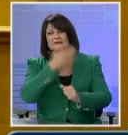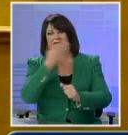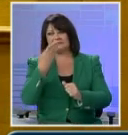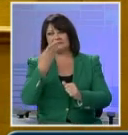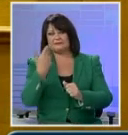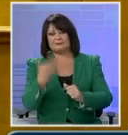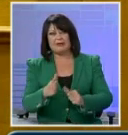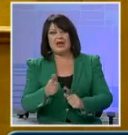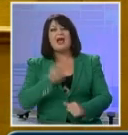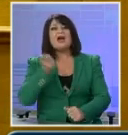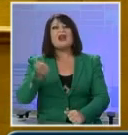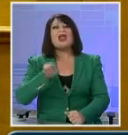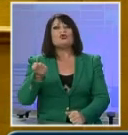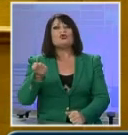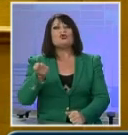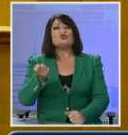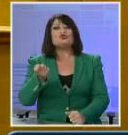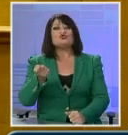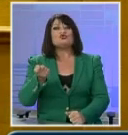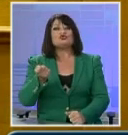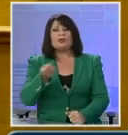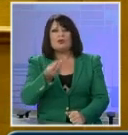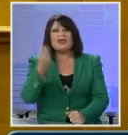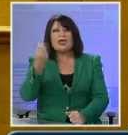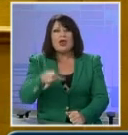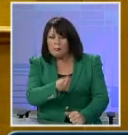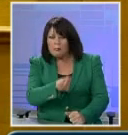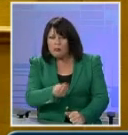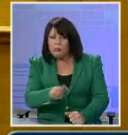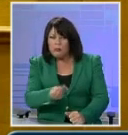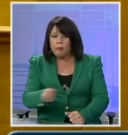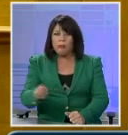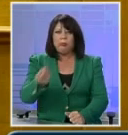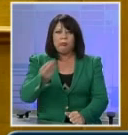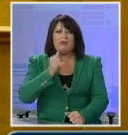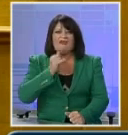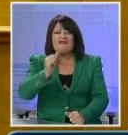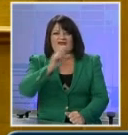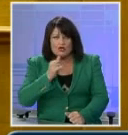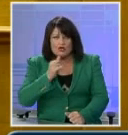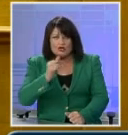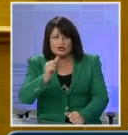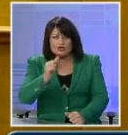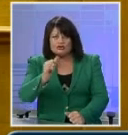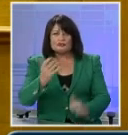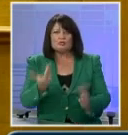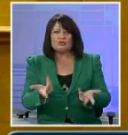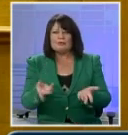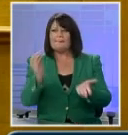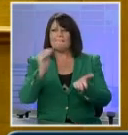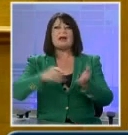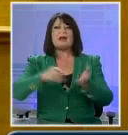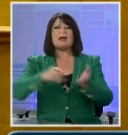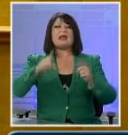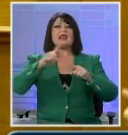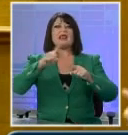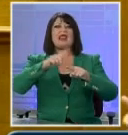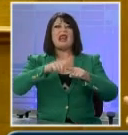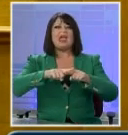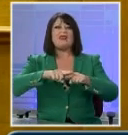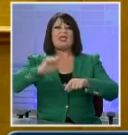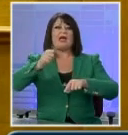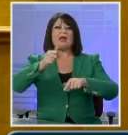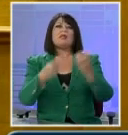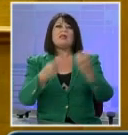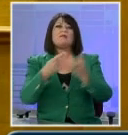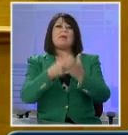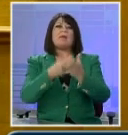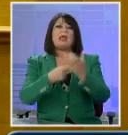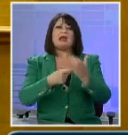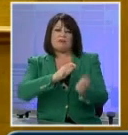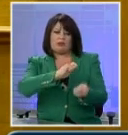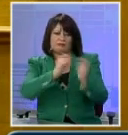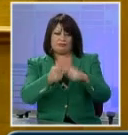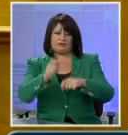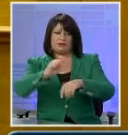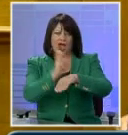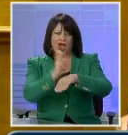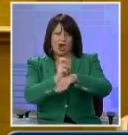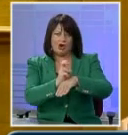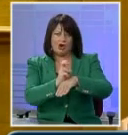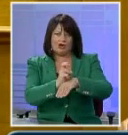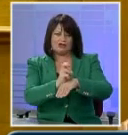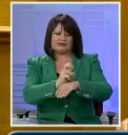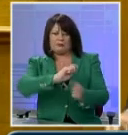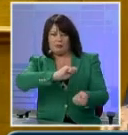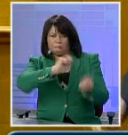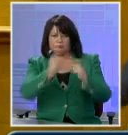γιατί η χώρα πέρασε ξανά από τα πλεονάσματα στα ελλείμματα. Και αφετέρου γιατί εγκληματικοί χειρισμοί προκάλεσαν νέες... Προχθές τον κύριο Τσίπρα να μιλά